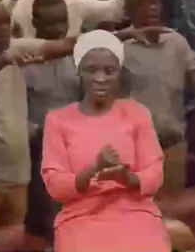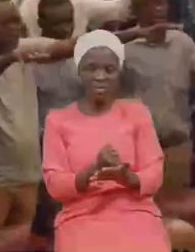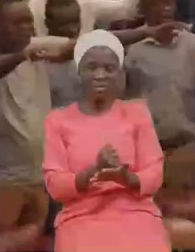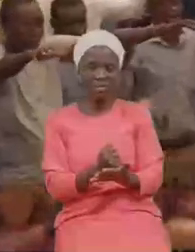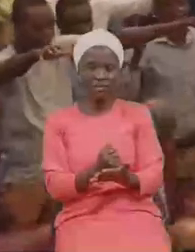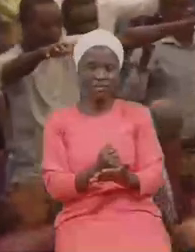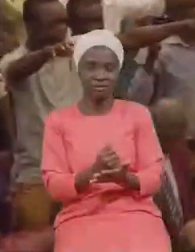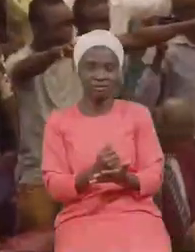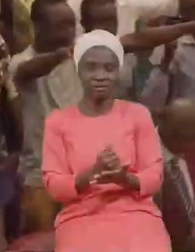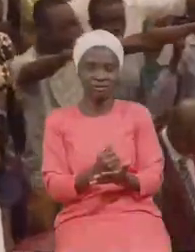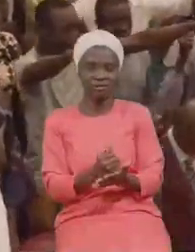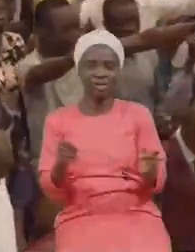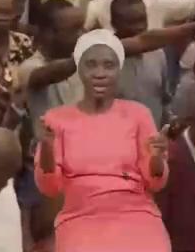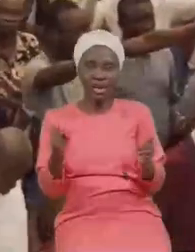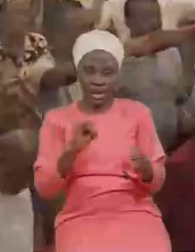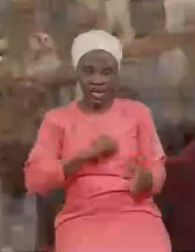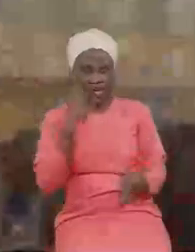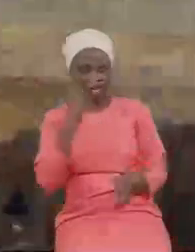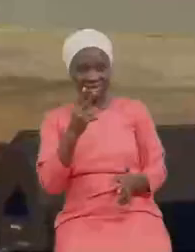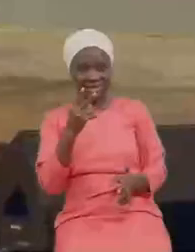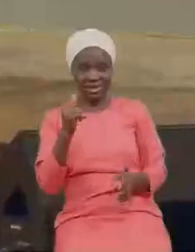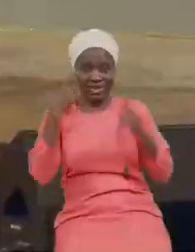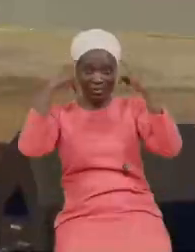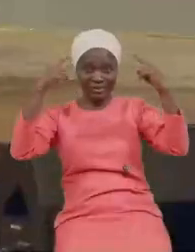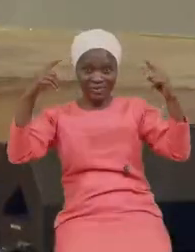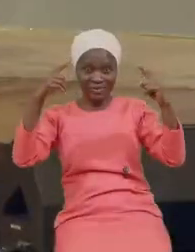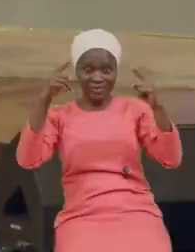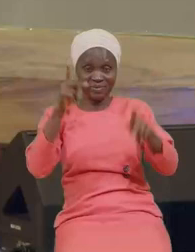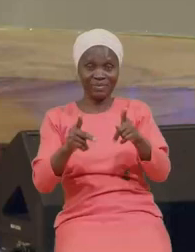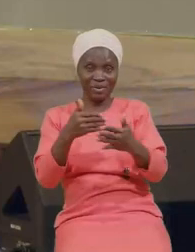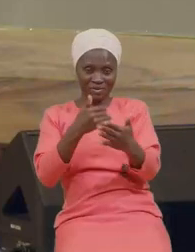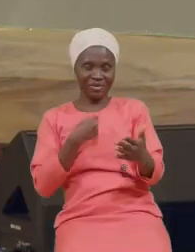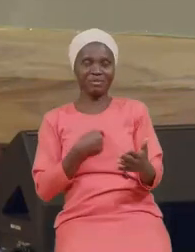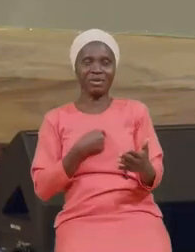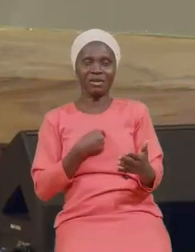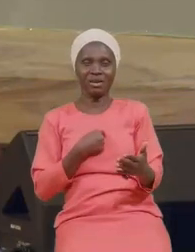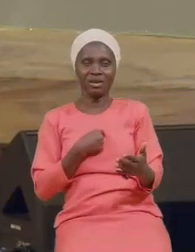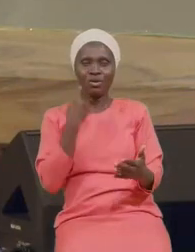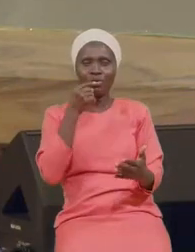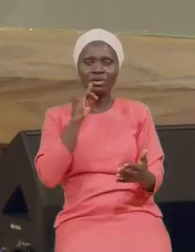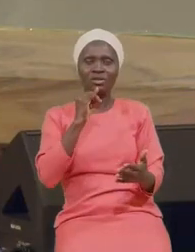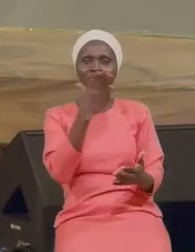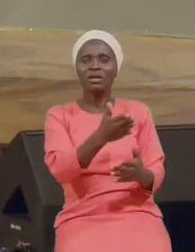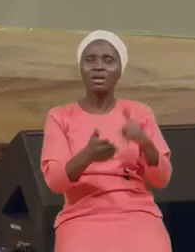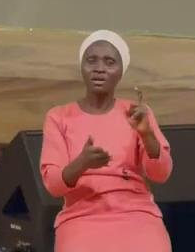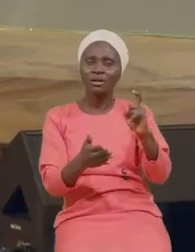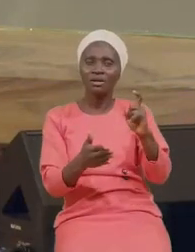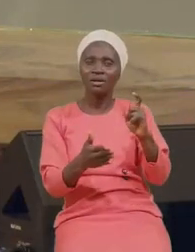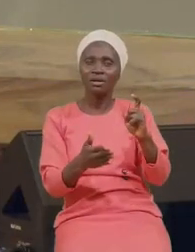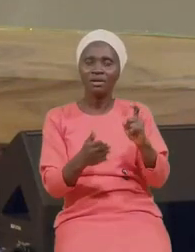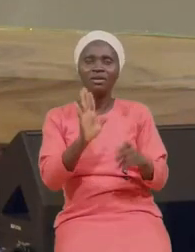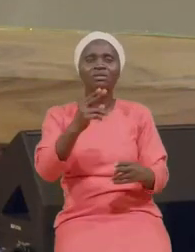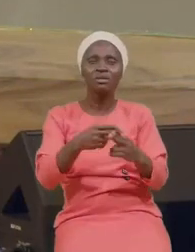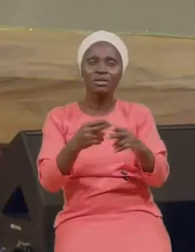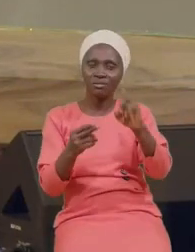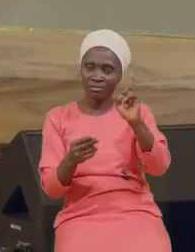je vois des réalisateurs devant moi où est la personne là-bas ouais quel est ton